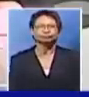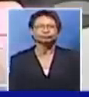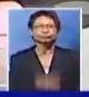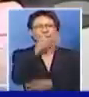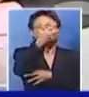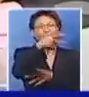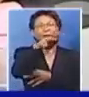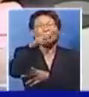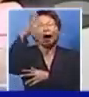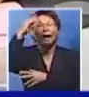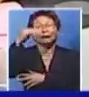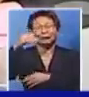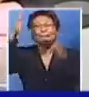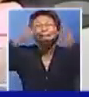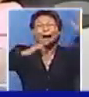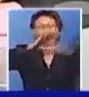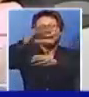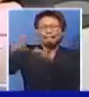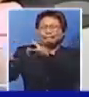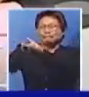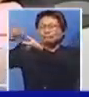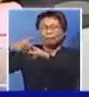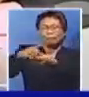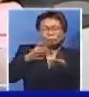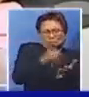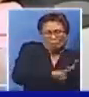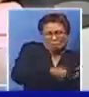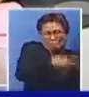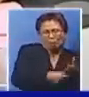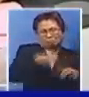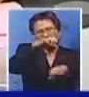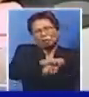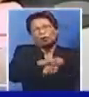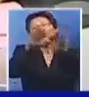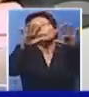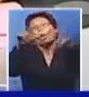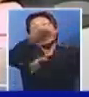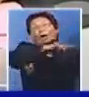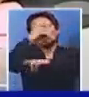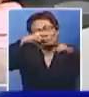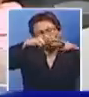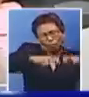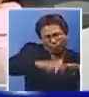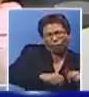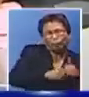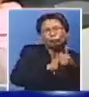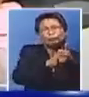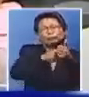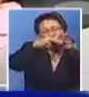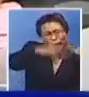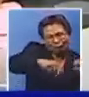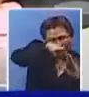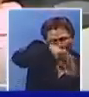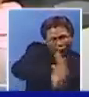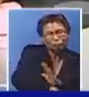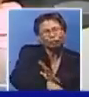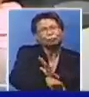13 lelaki tempatan yang disyaki terlibat dengan kumpulan kongsi gelap direman 21 hari bagi siasatan lanjut mengikut Akta Pencegahan